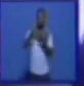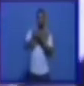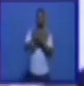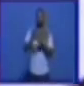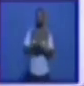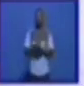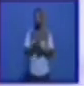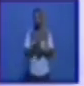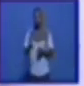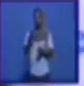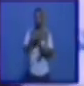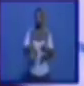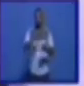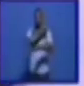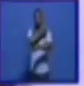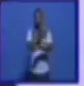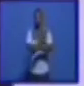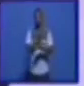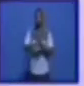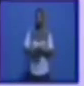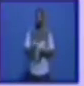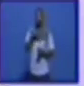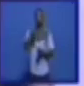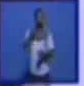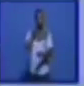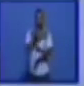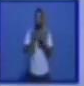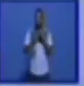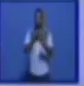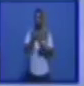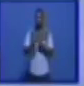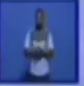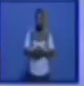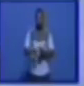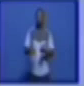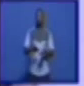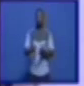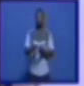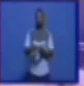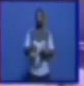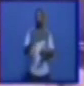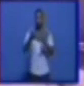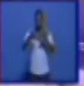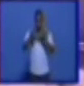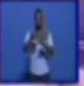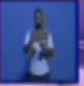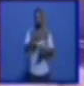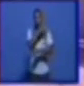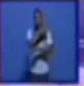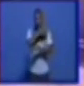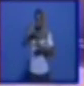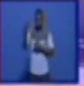le personnel médical est déjà disponible. Aussitôt la réception